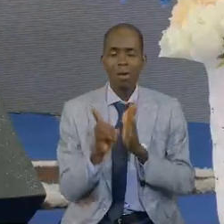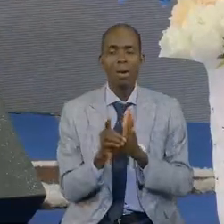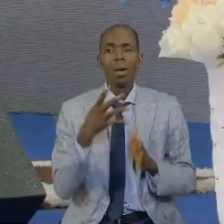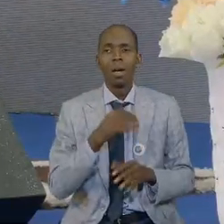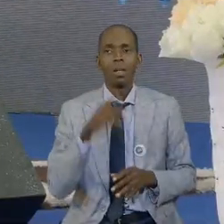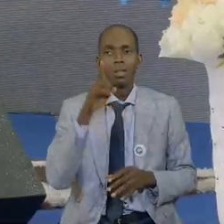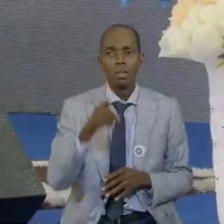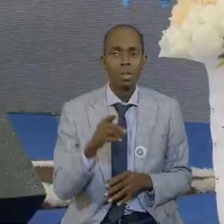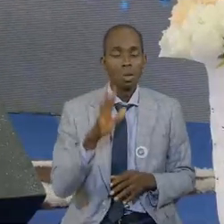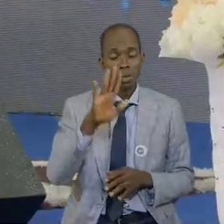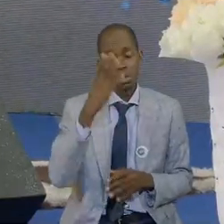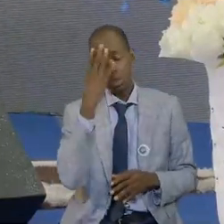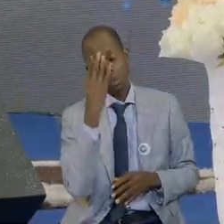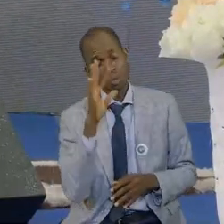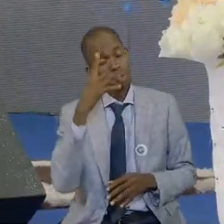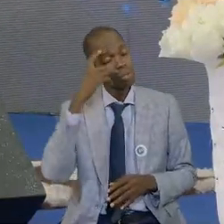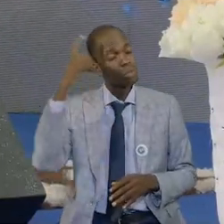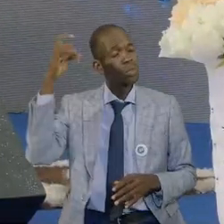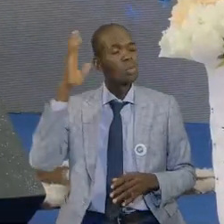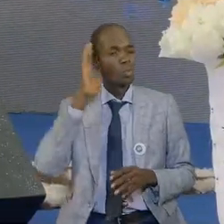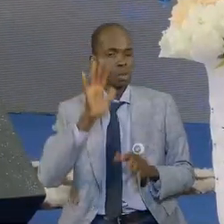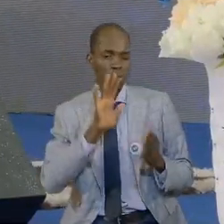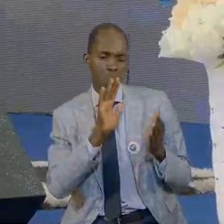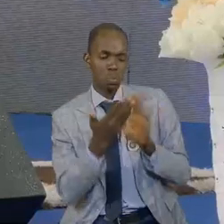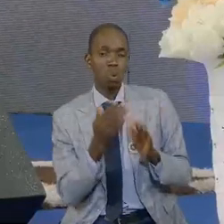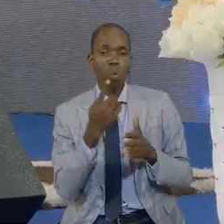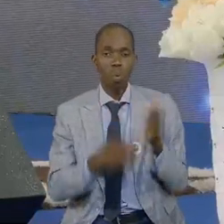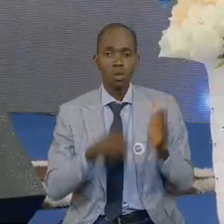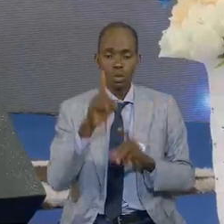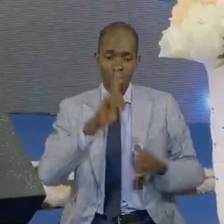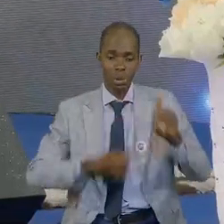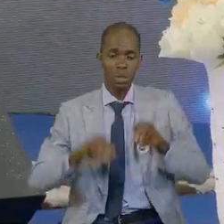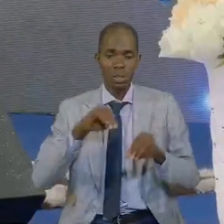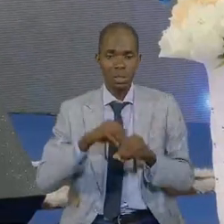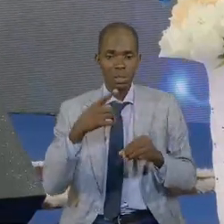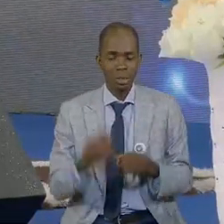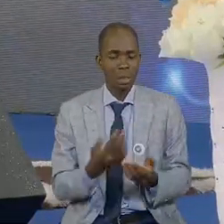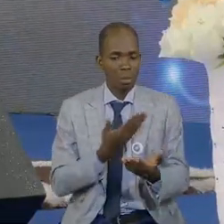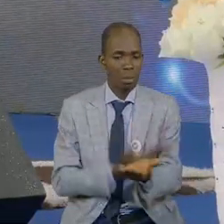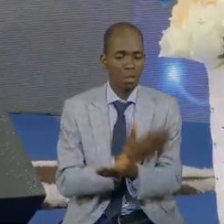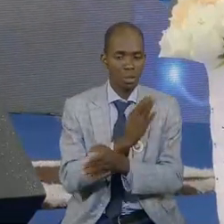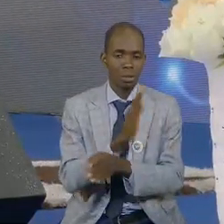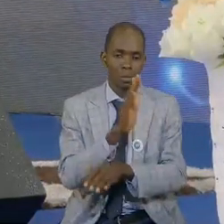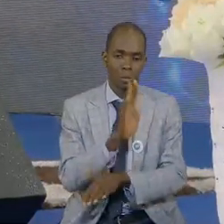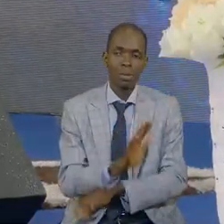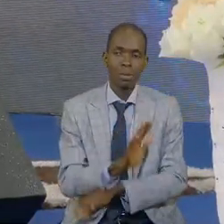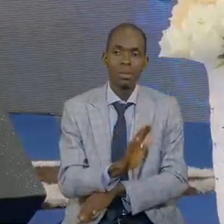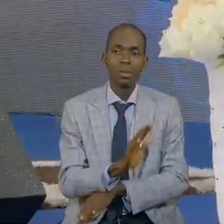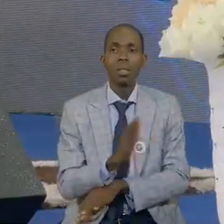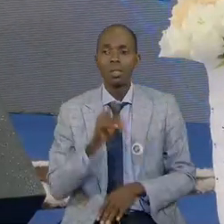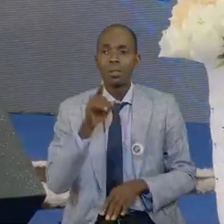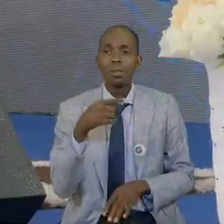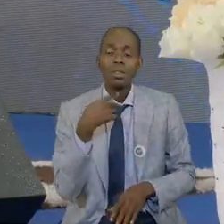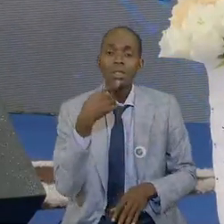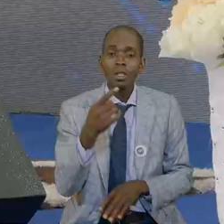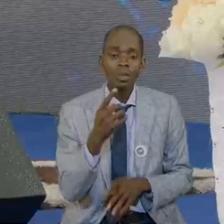did look like what you are talking about during the day. I only told you 1 minute, and that doesn't